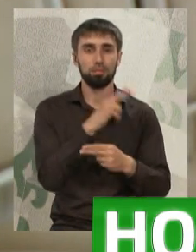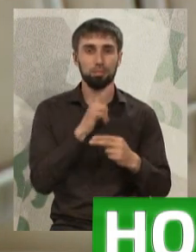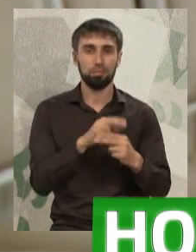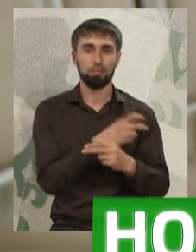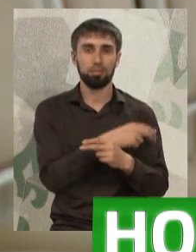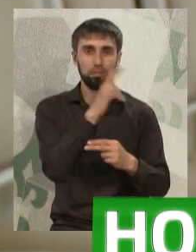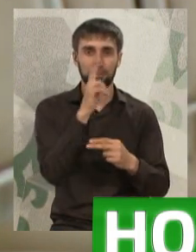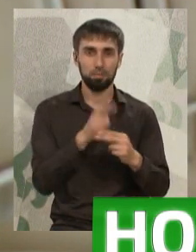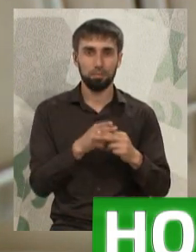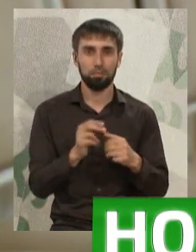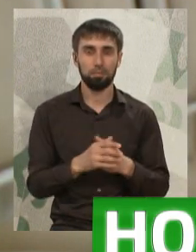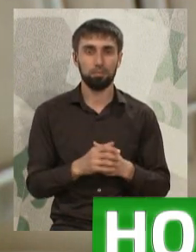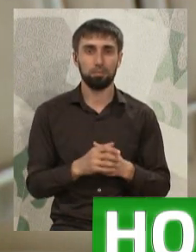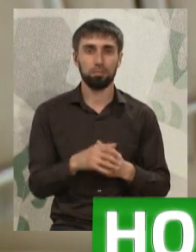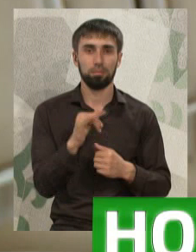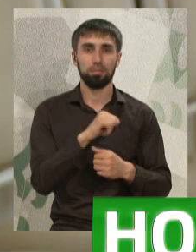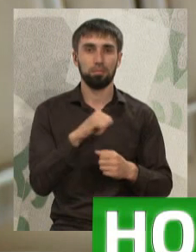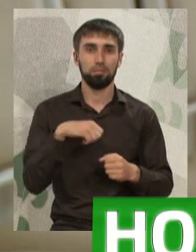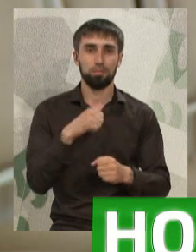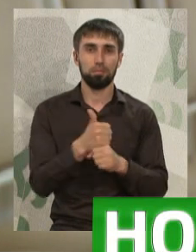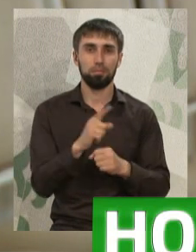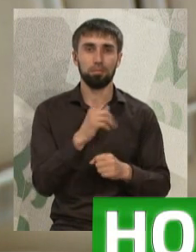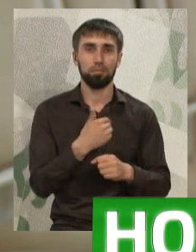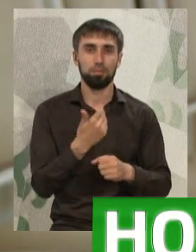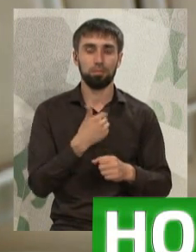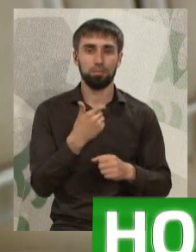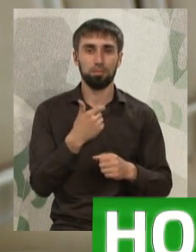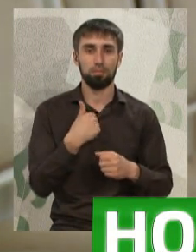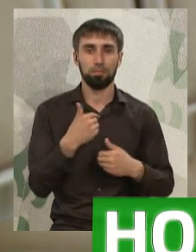медицинских братьев. И самое главное, чего я хотела бы им